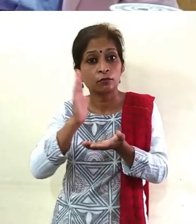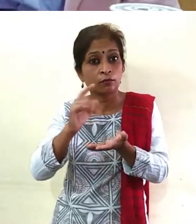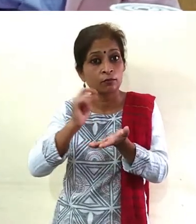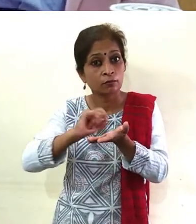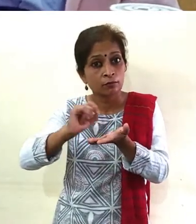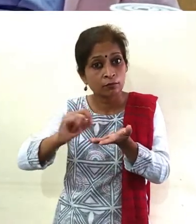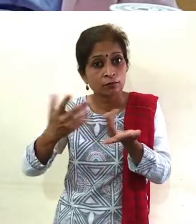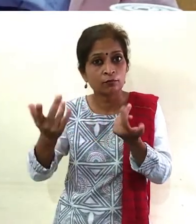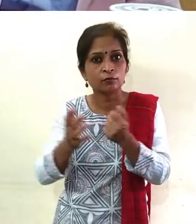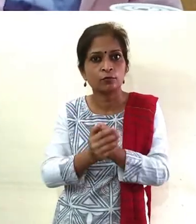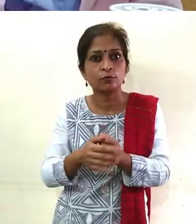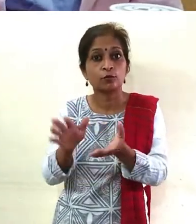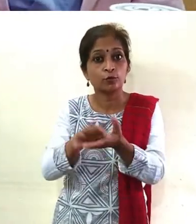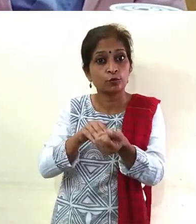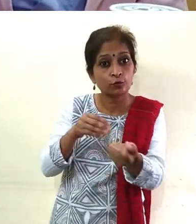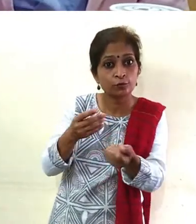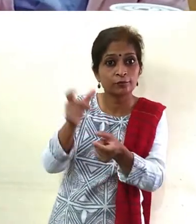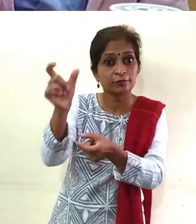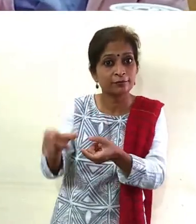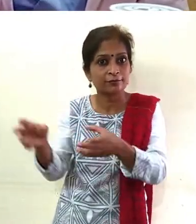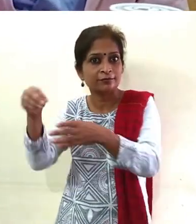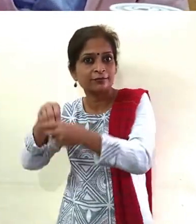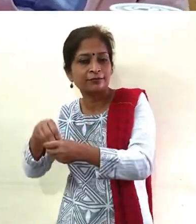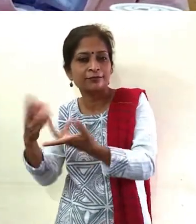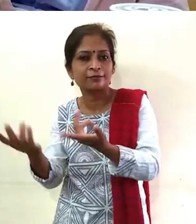कवि में कवि, चोर में चोर,